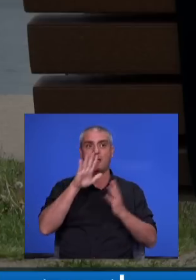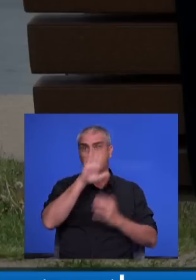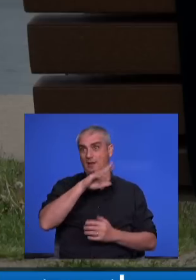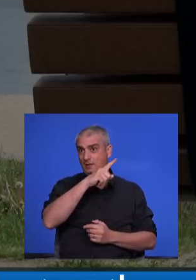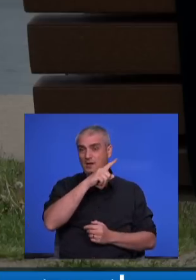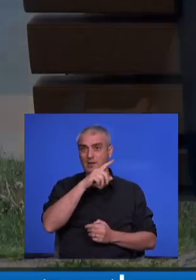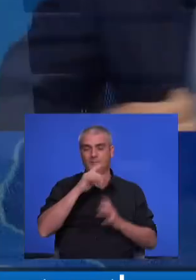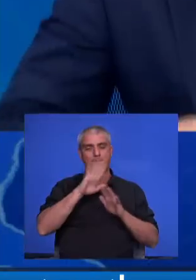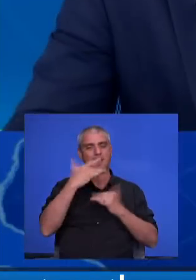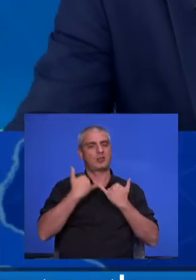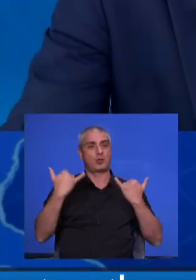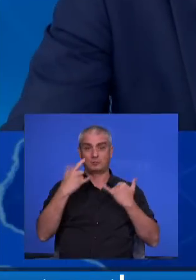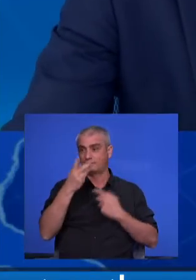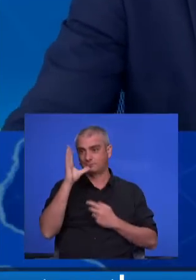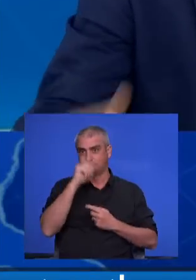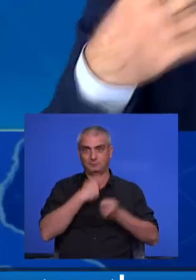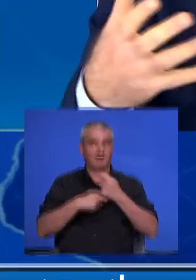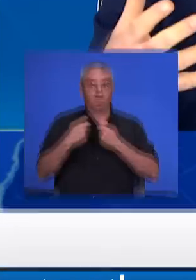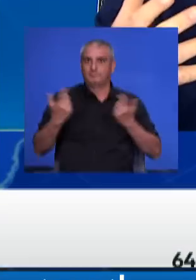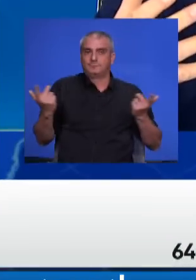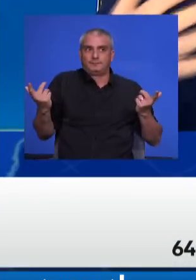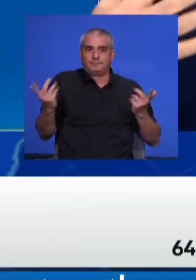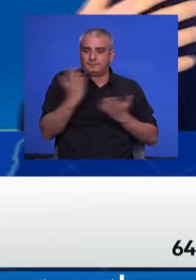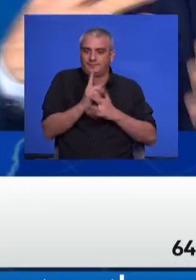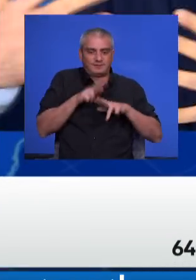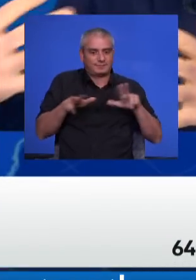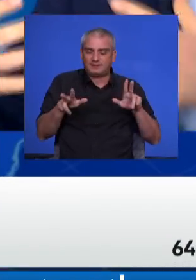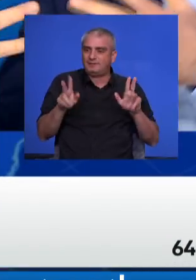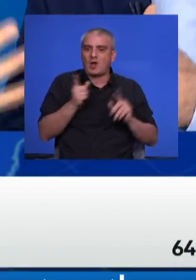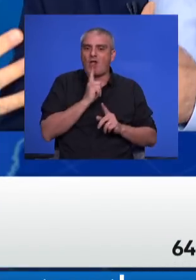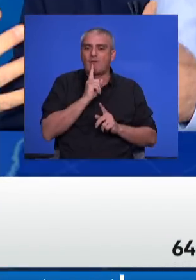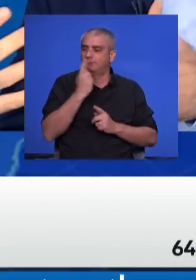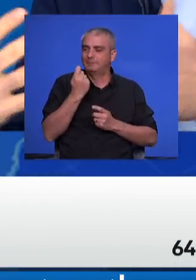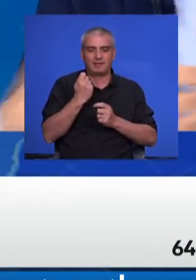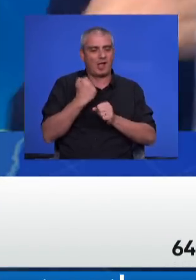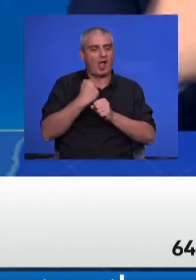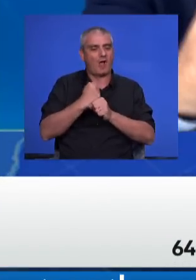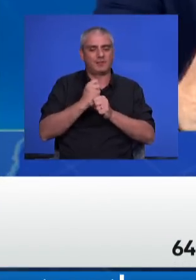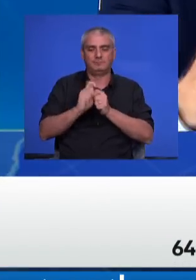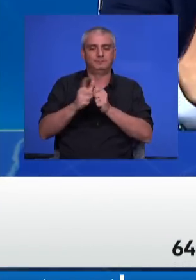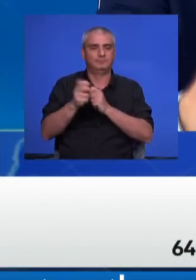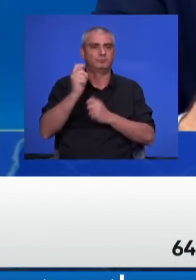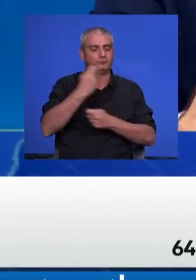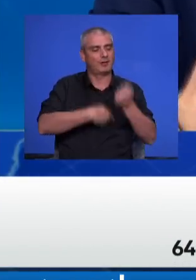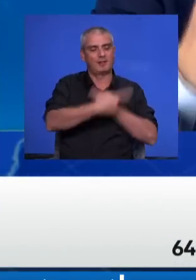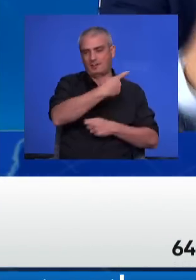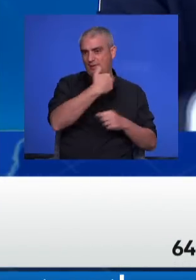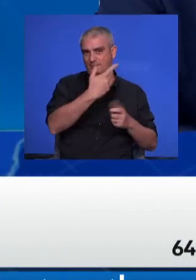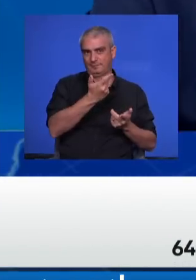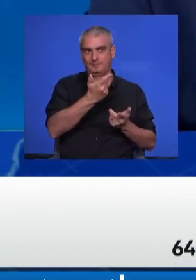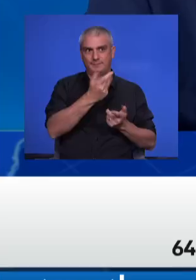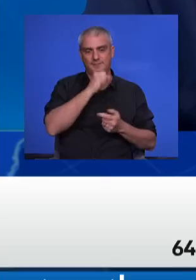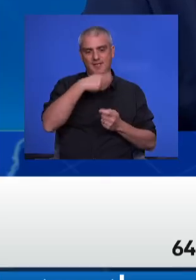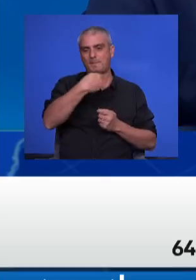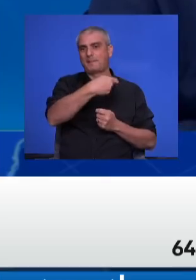פי הכלכלנים, דני, מגיע למצב שכבר לא יהיה מספיק כוח עבודה נכון. לכלכל את אותן